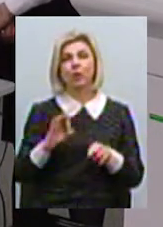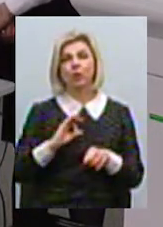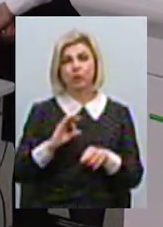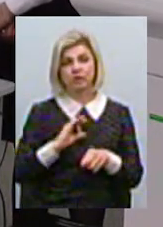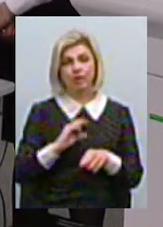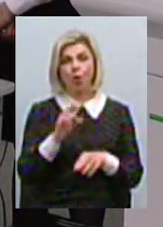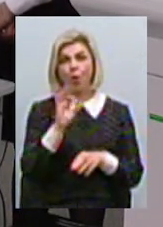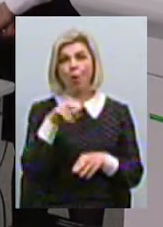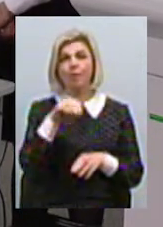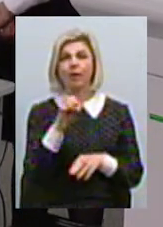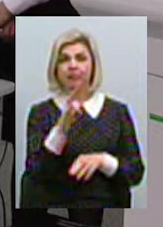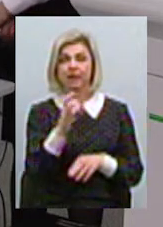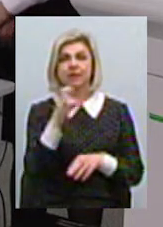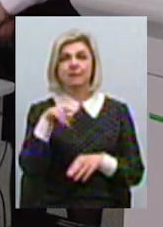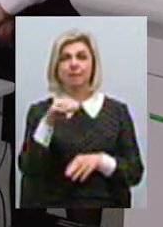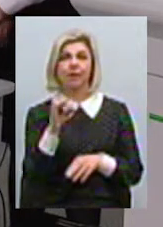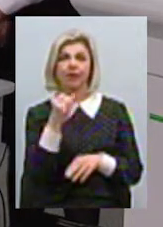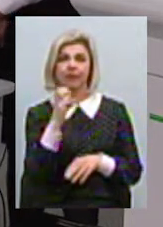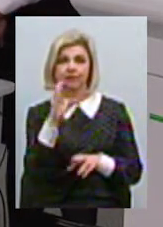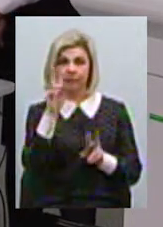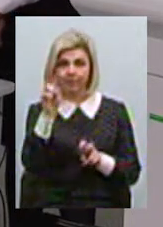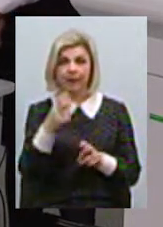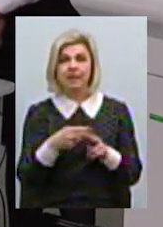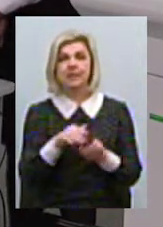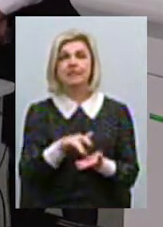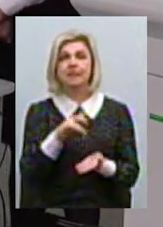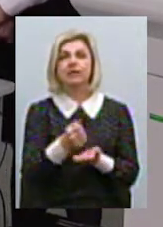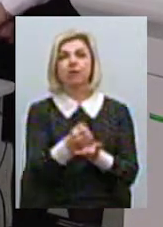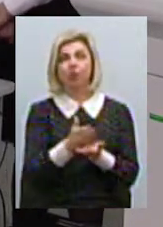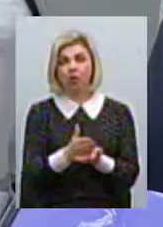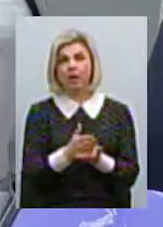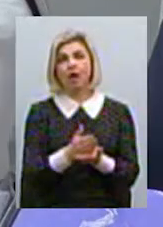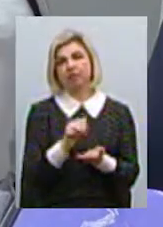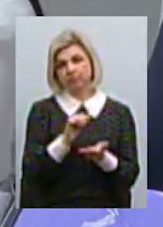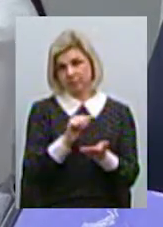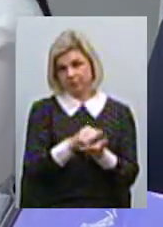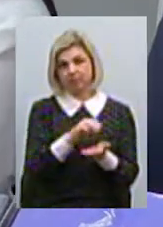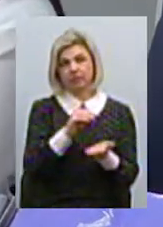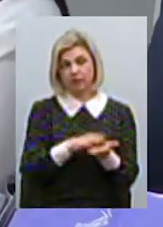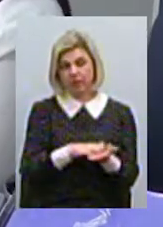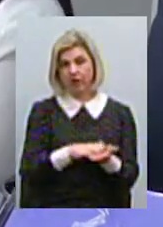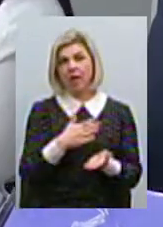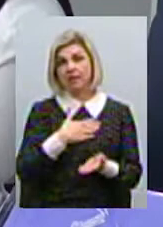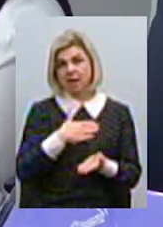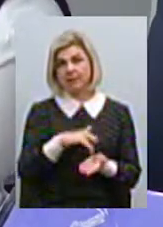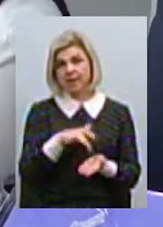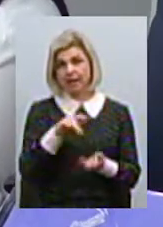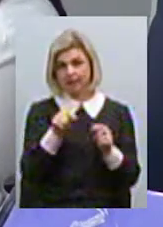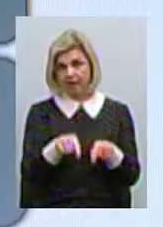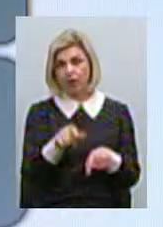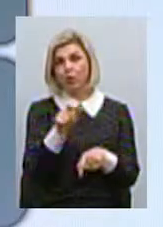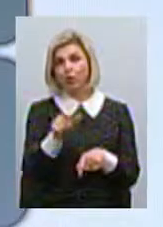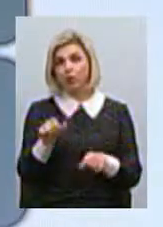Open Space. Це центр з надання послуг у сфері державної реєстрації актів цивільного стану. В нашому центрі